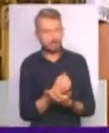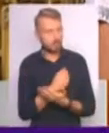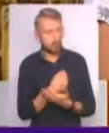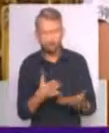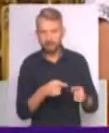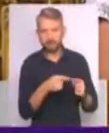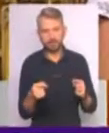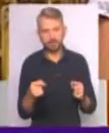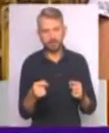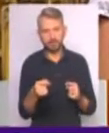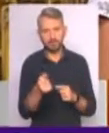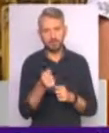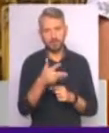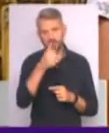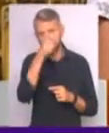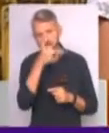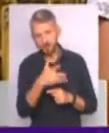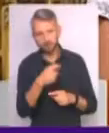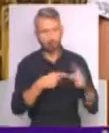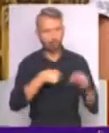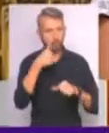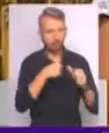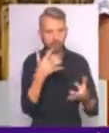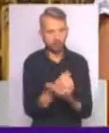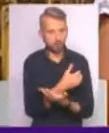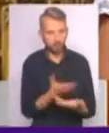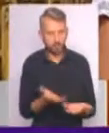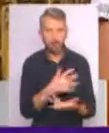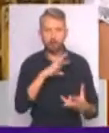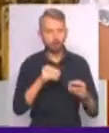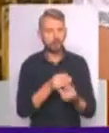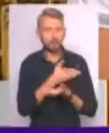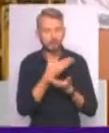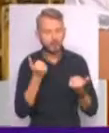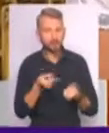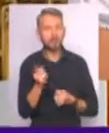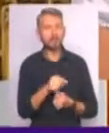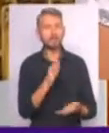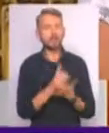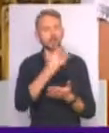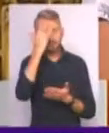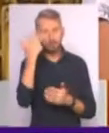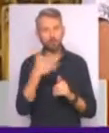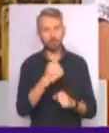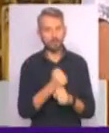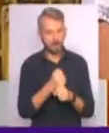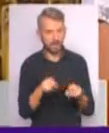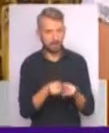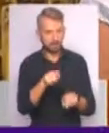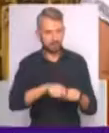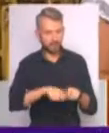в течение, скажем, нескольких месяцев, полугода, если нет результата, тогда есть смысл уже делать вот эти